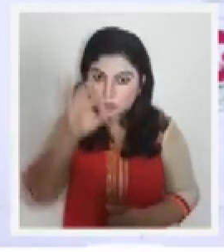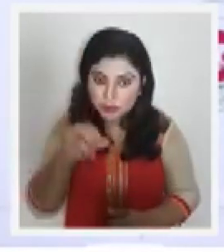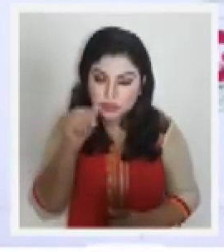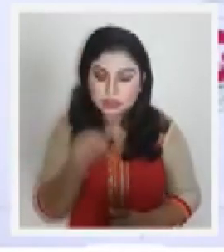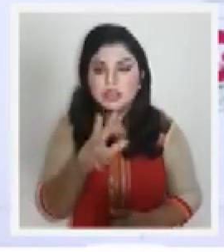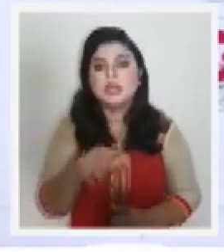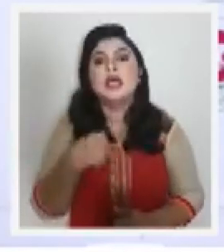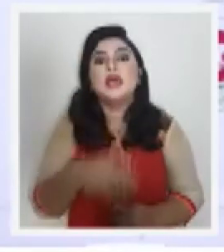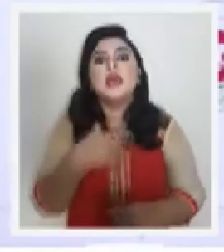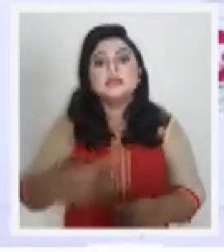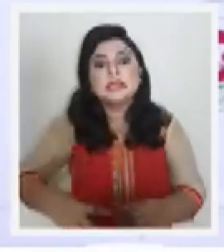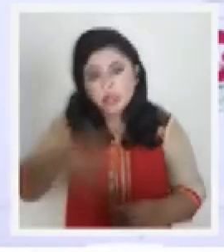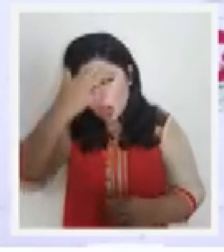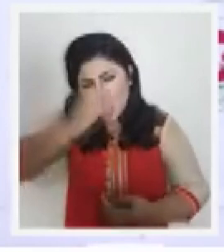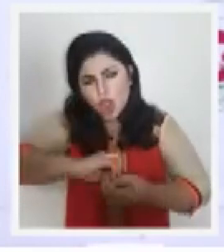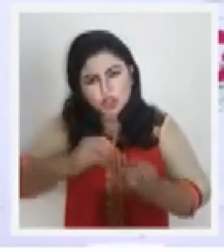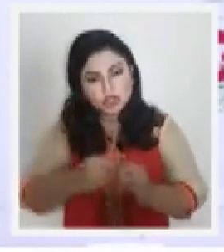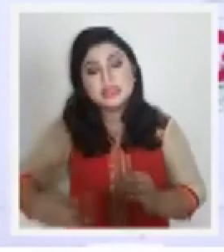39.68%, এজমা বা শ্বাসকষ্টে